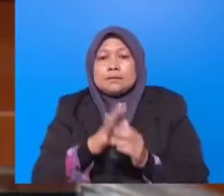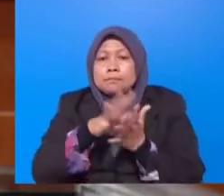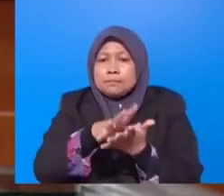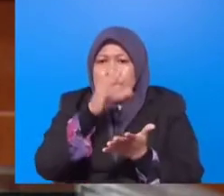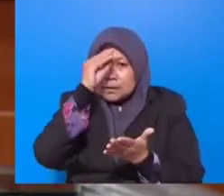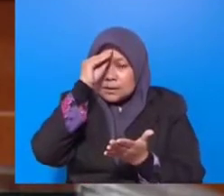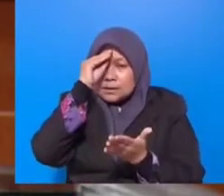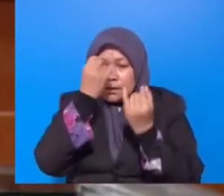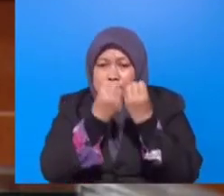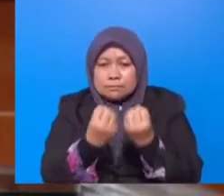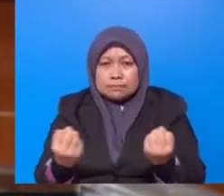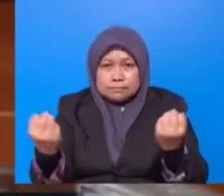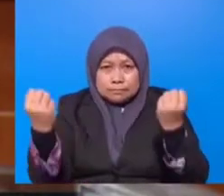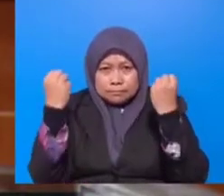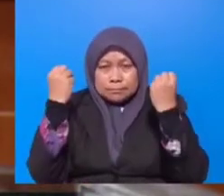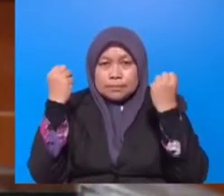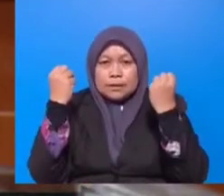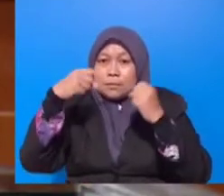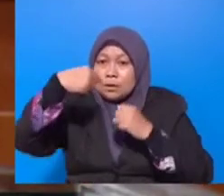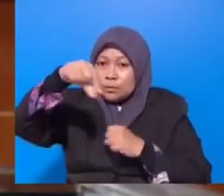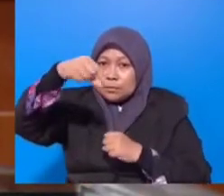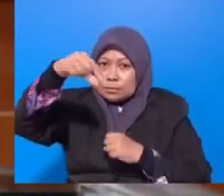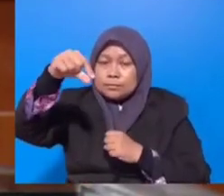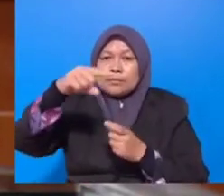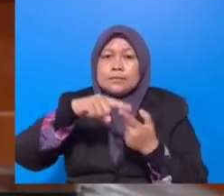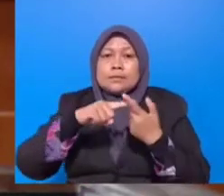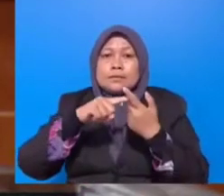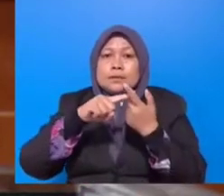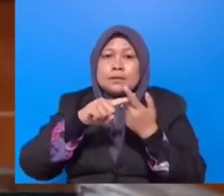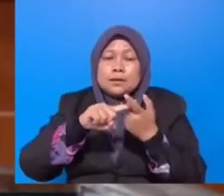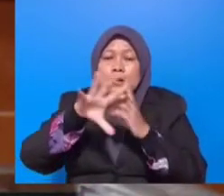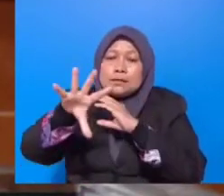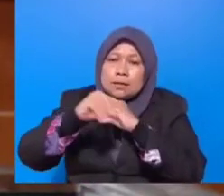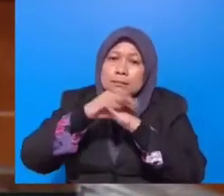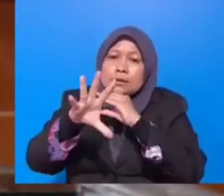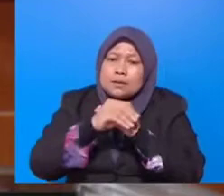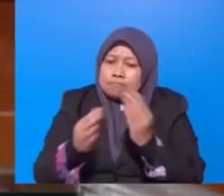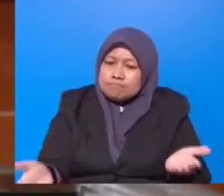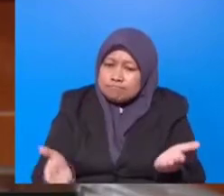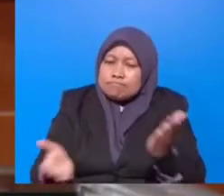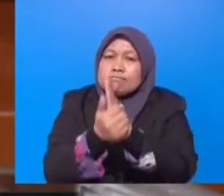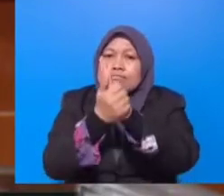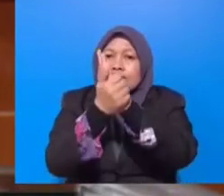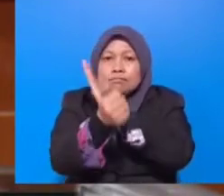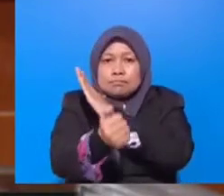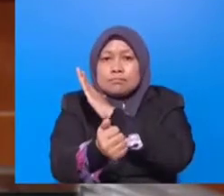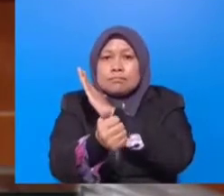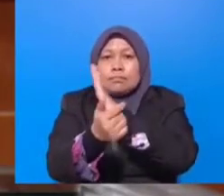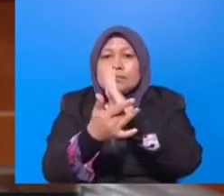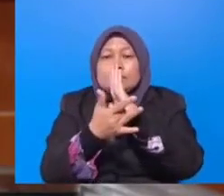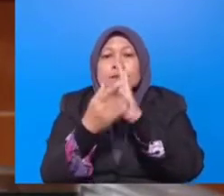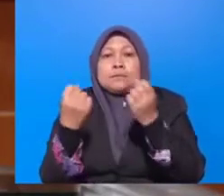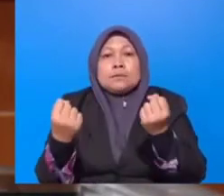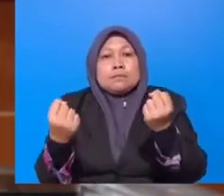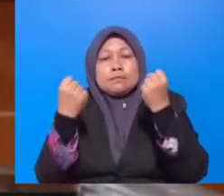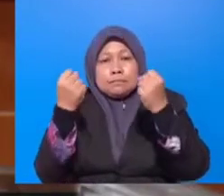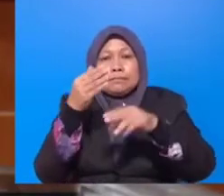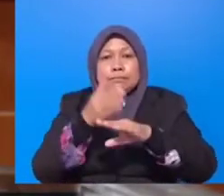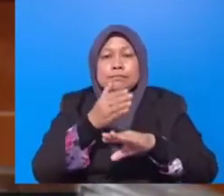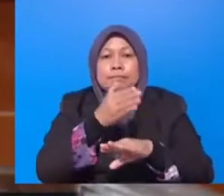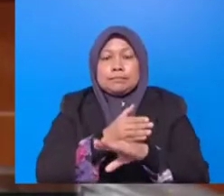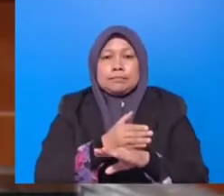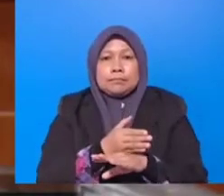penghasilan graduan Tibet berkualiti pengkayaan ba Hai didorong teknologi memperkukuh